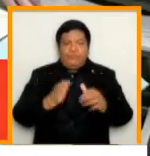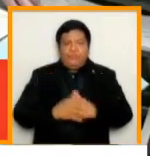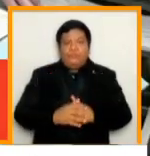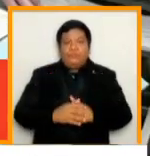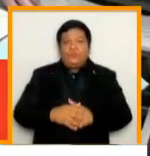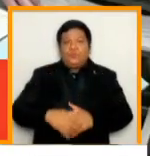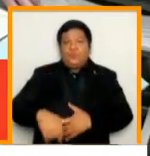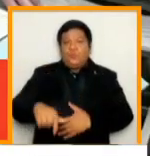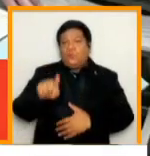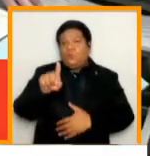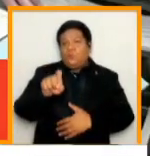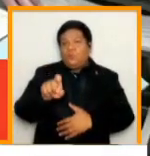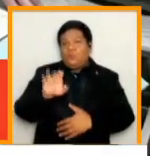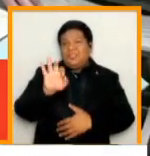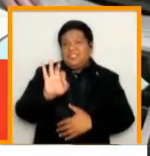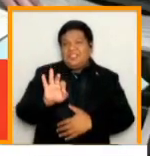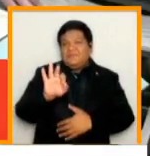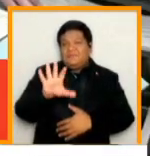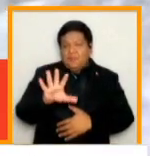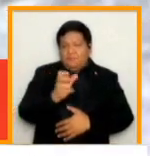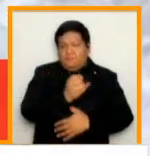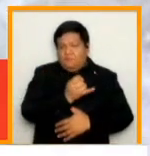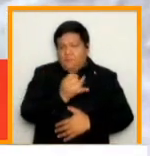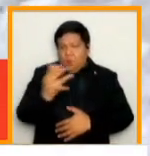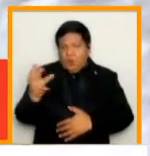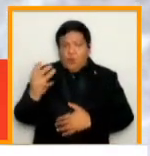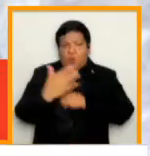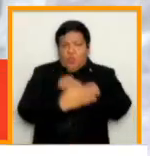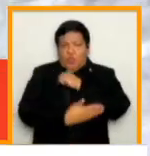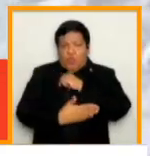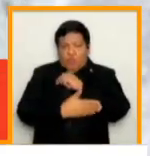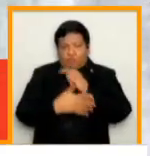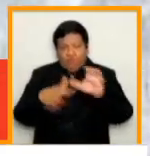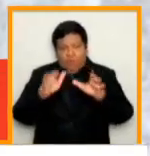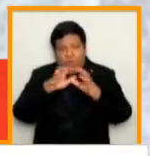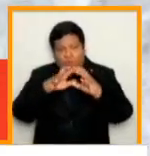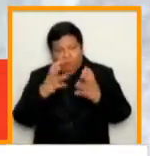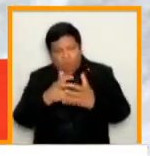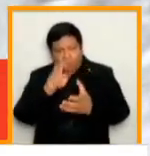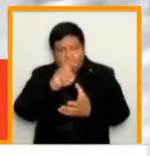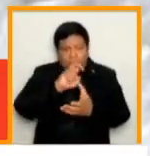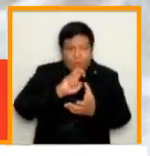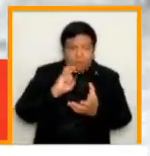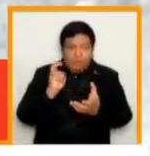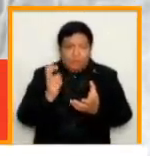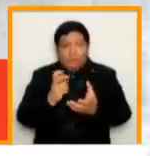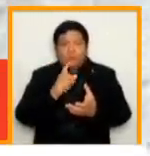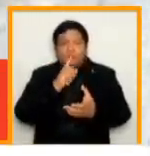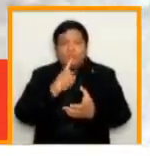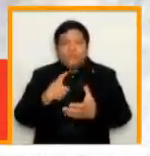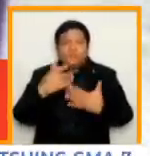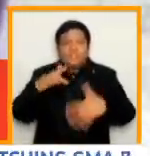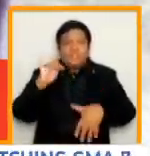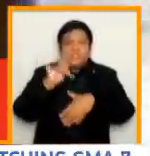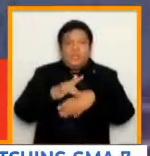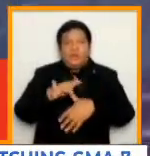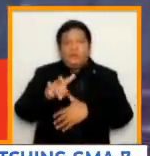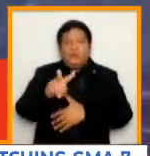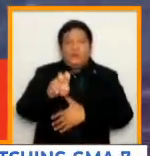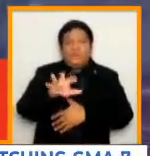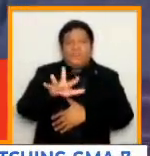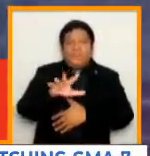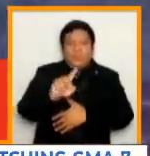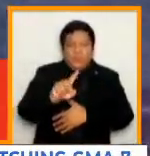195 lang ang kumuhang bilang ng mga bansa around the world, pero sabi ni Andre, 251 ng mga bansa na kanyang napuntahan na sinimulan niya